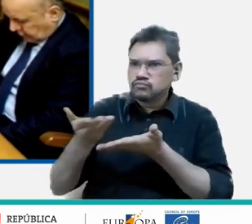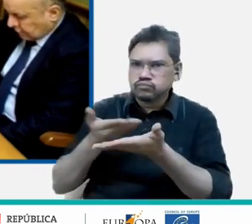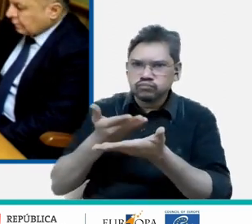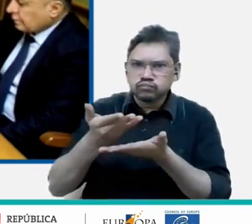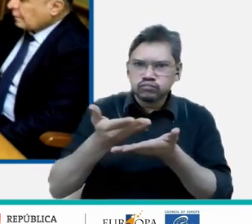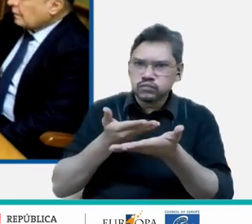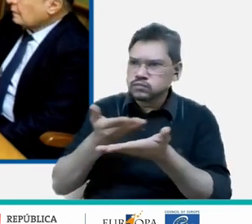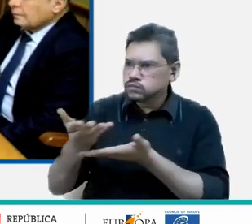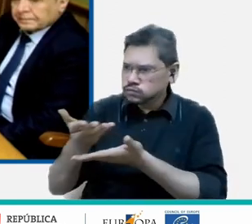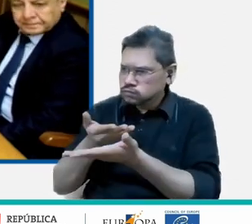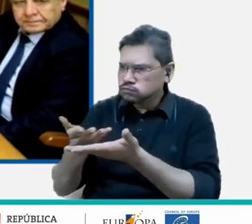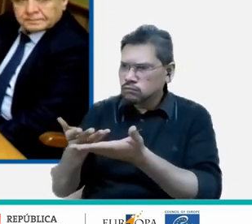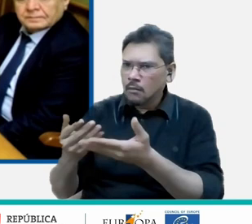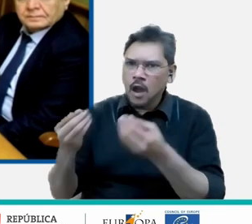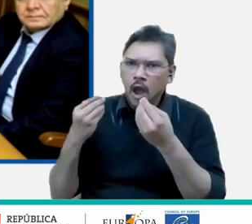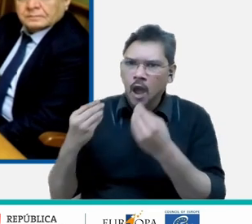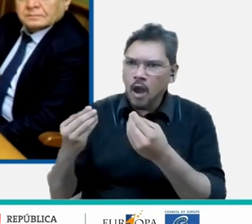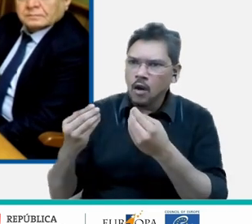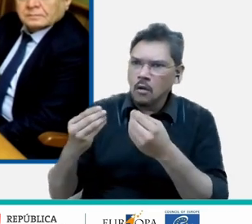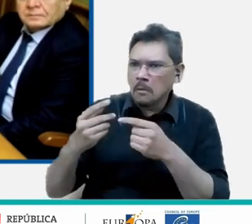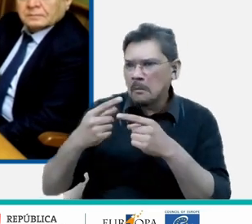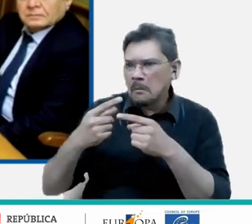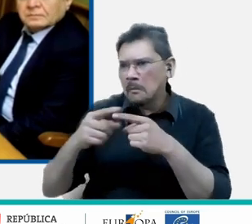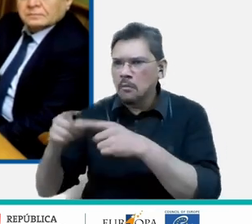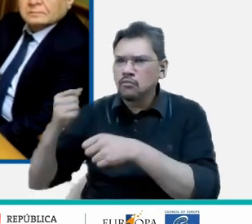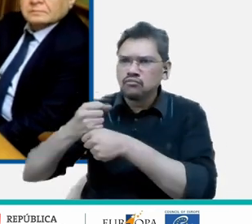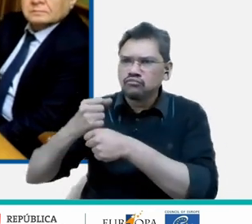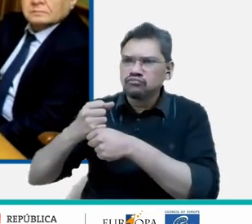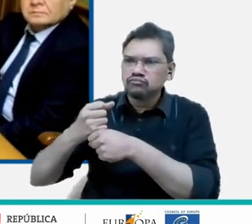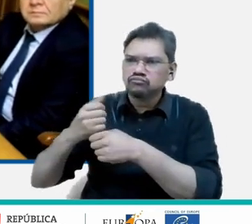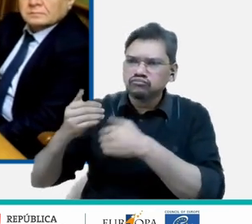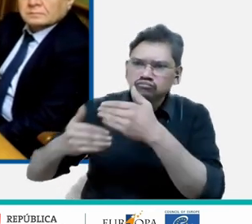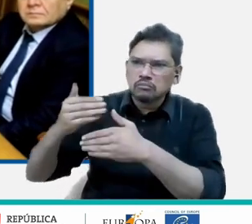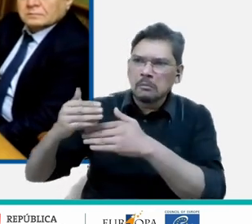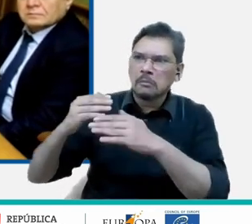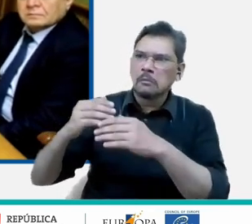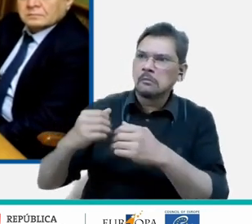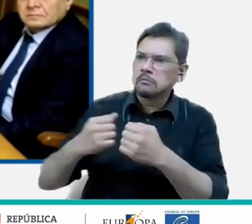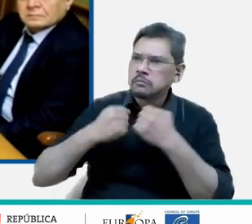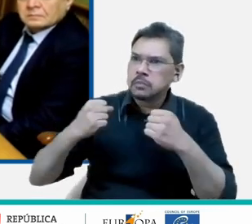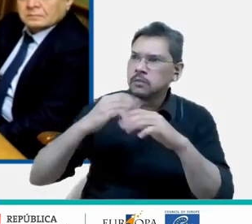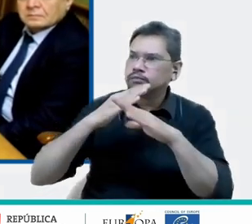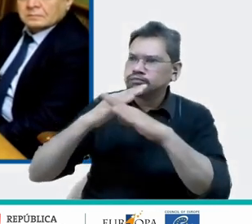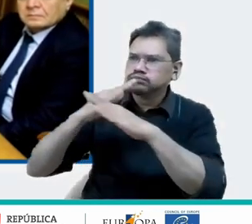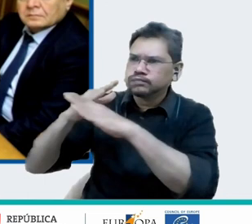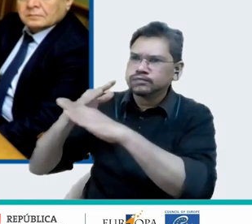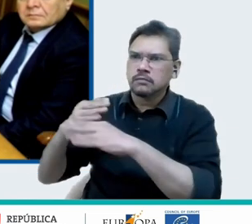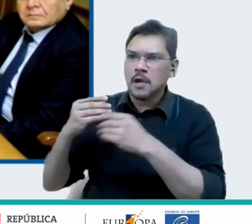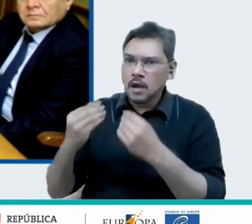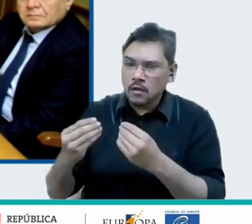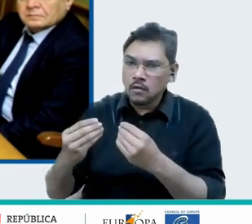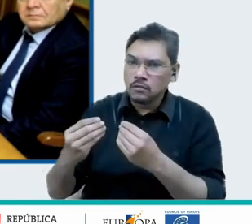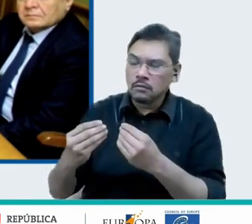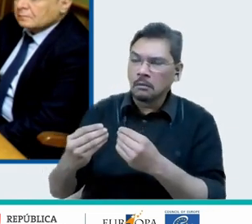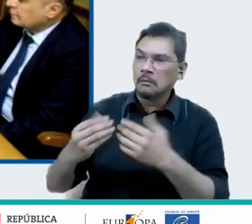системы здравоохранения, предварительная и вторая предварительная оценка устойчивости к бедствиям. В